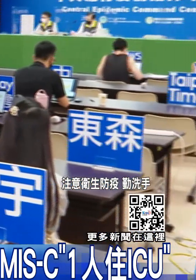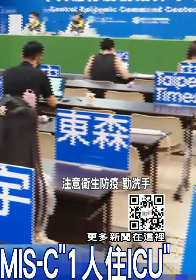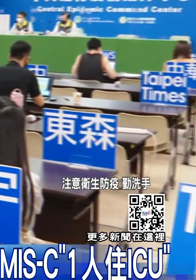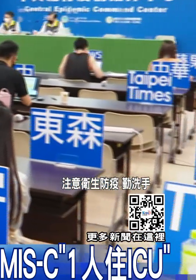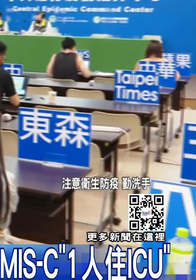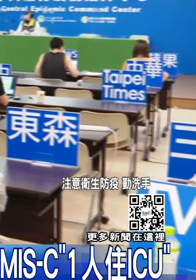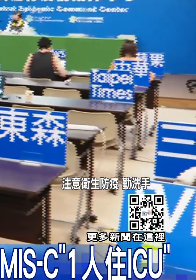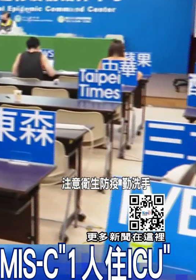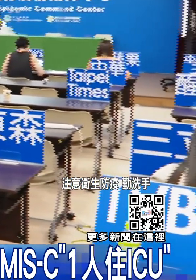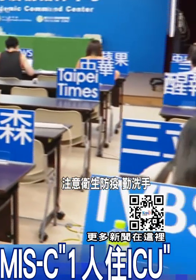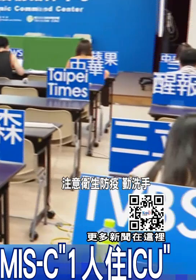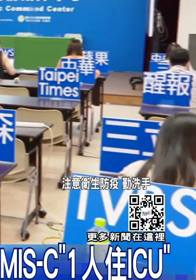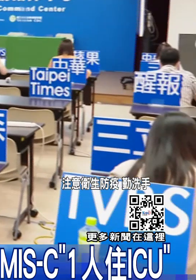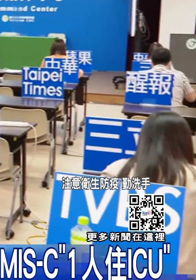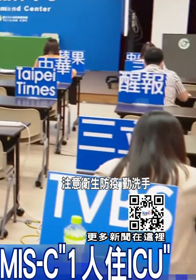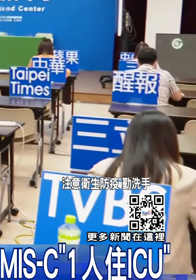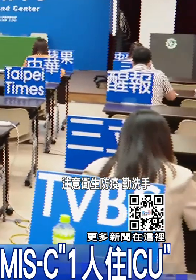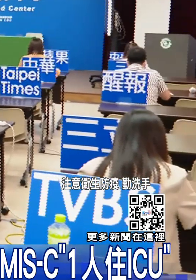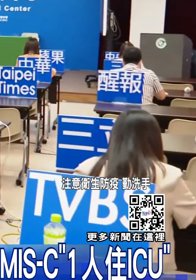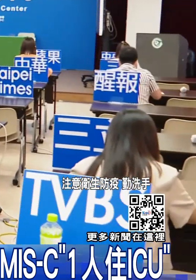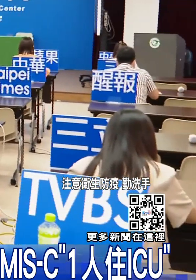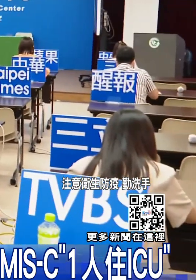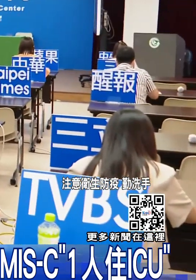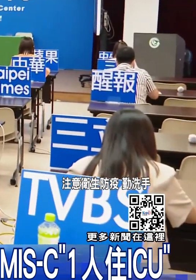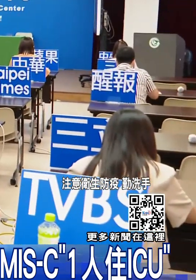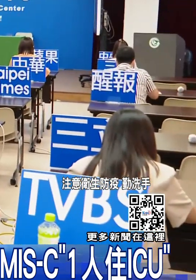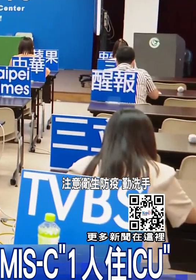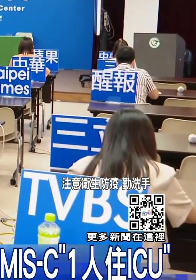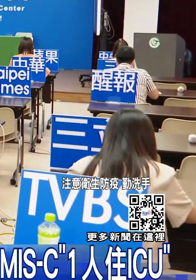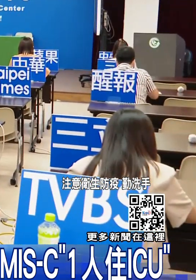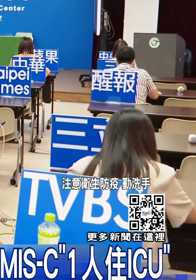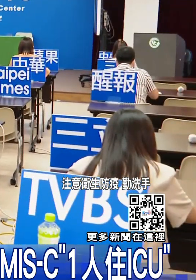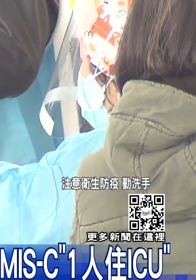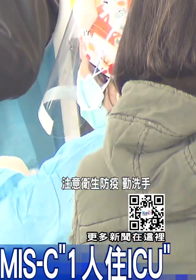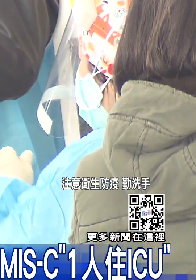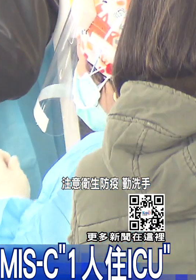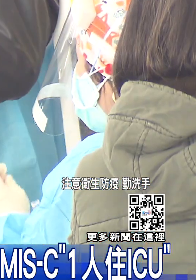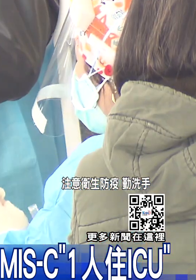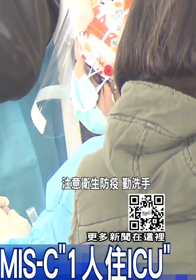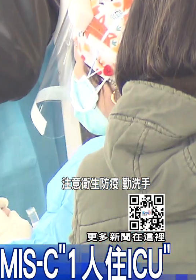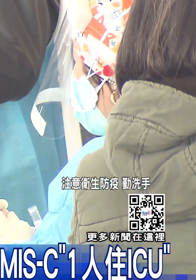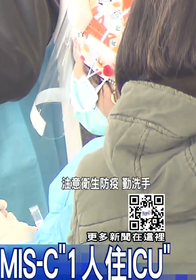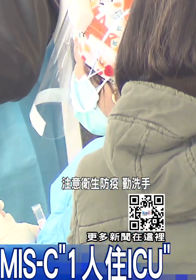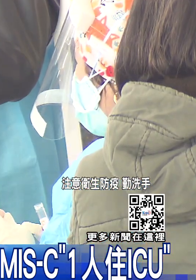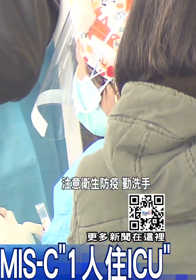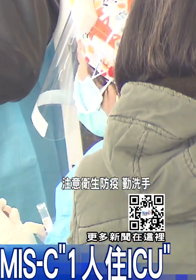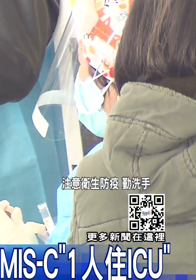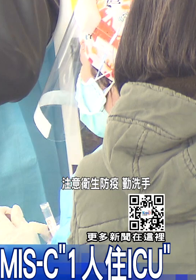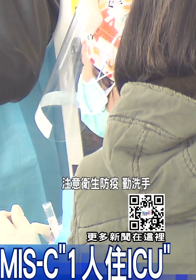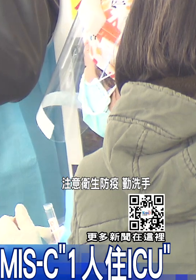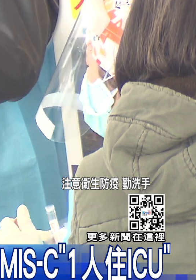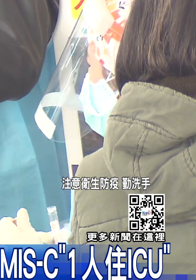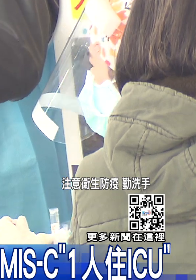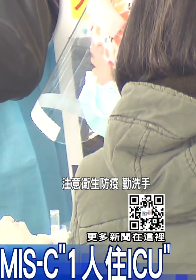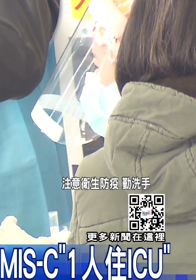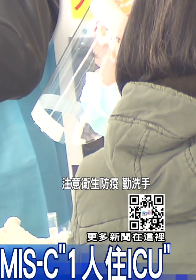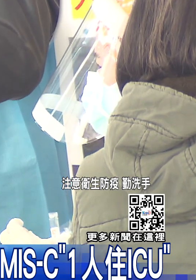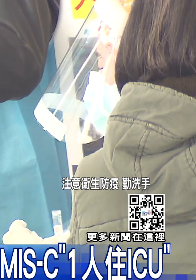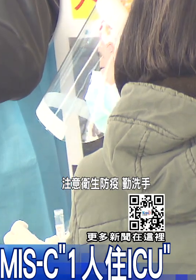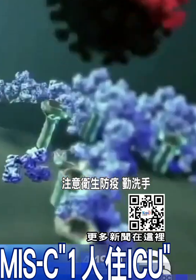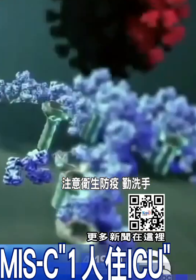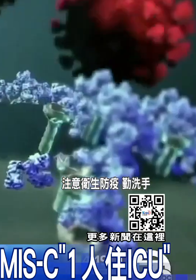院，以及8岁女童跟10岁男童病况好转，还在一般病房治疗。不过针对儿童脑炎，有医师认为变异